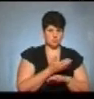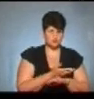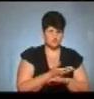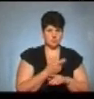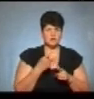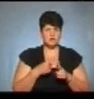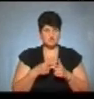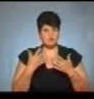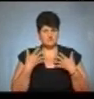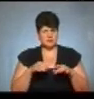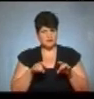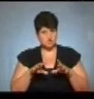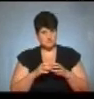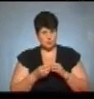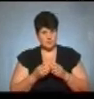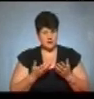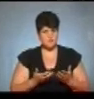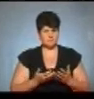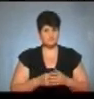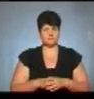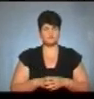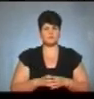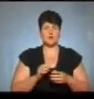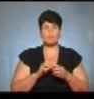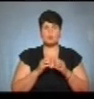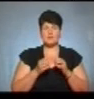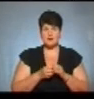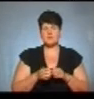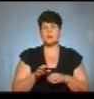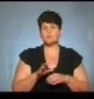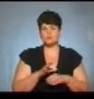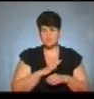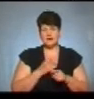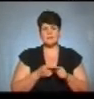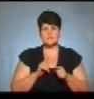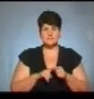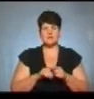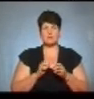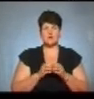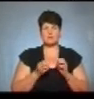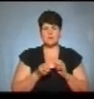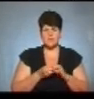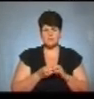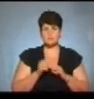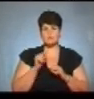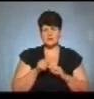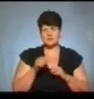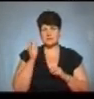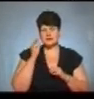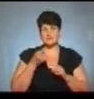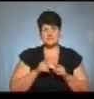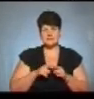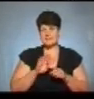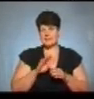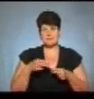чи вже вирішилася проблема? Проблема була, я думаю, це проблема про ту, яку що ви згадали, це проблема